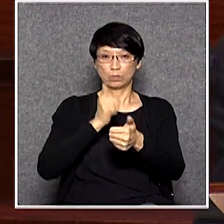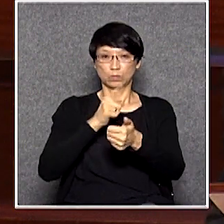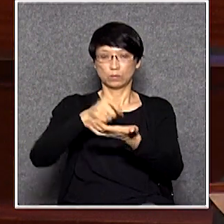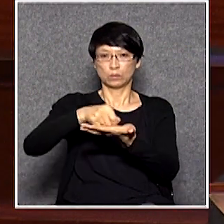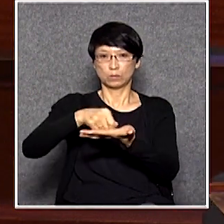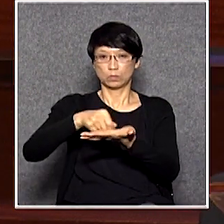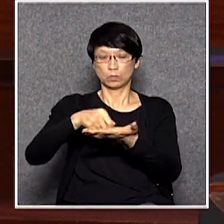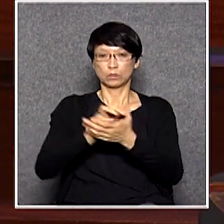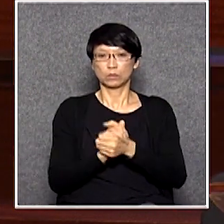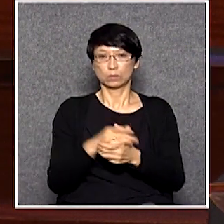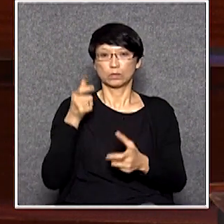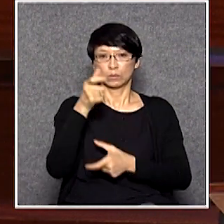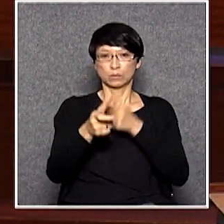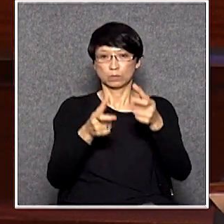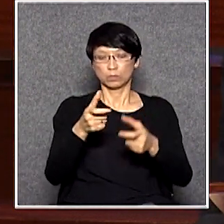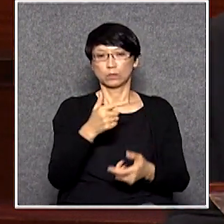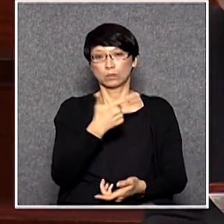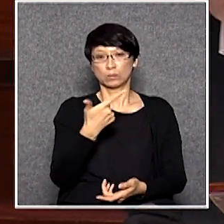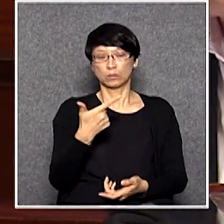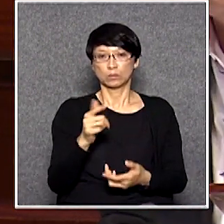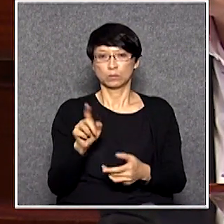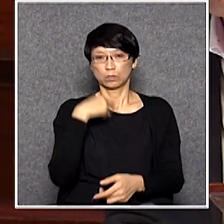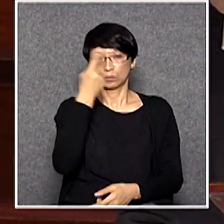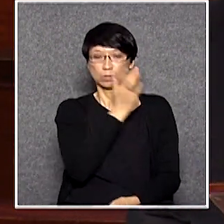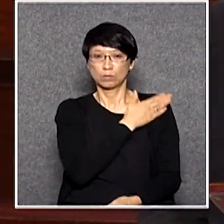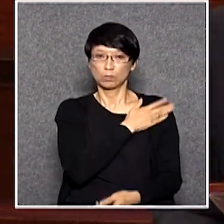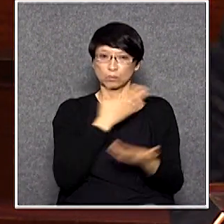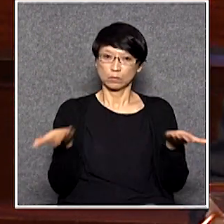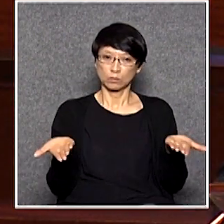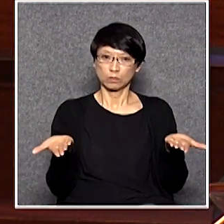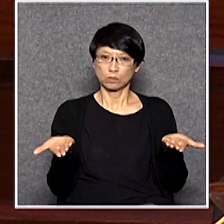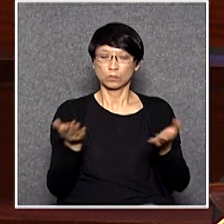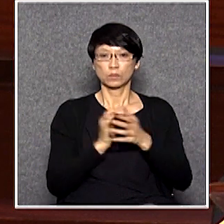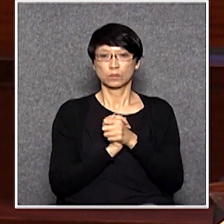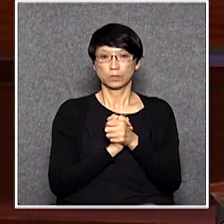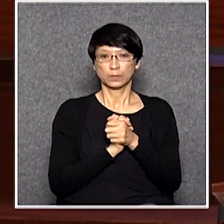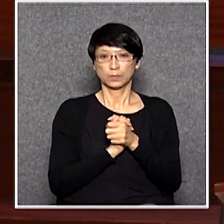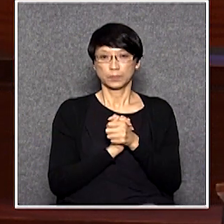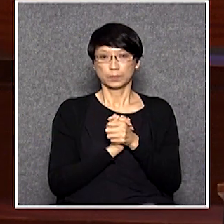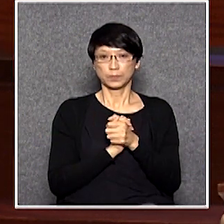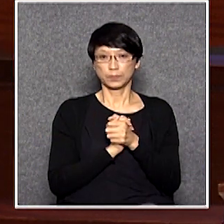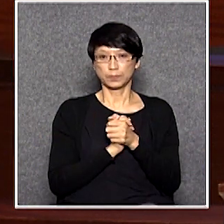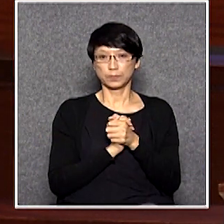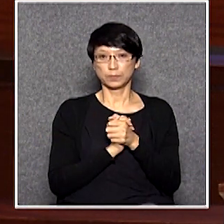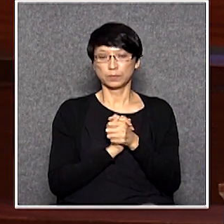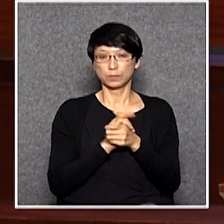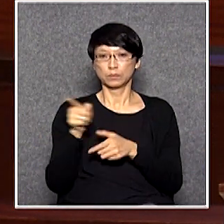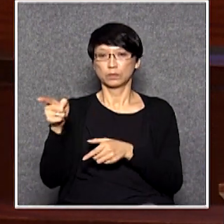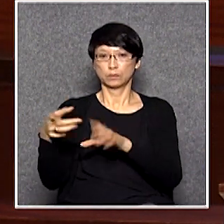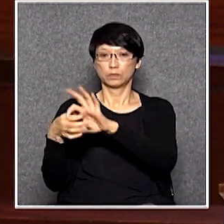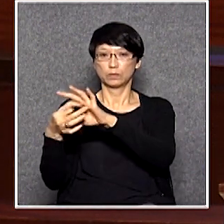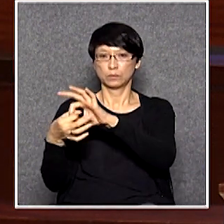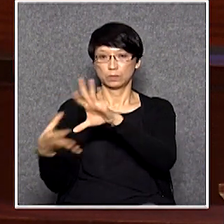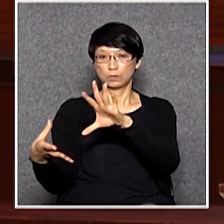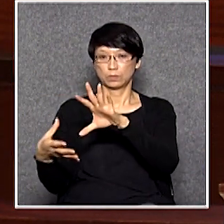無底洞，超支究竟誰埋單？主席，不關他事，不